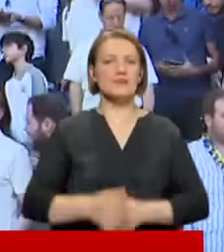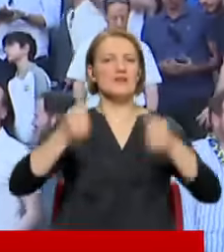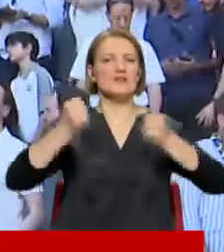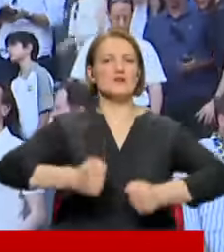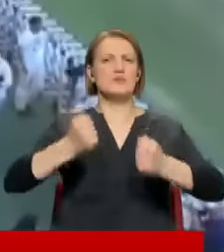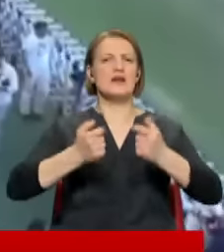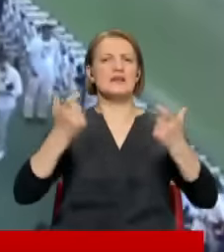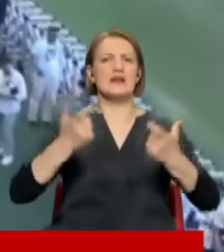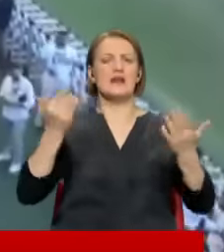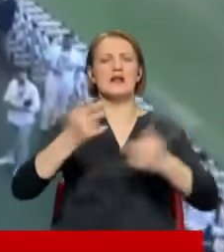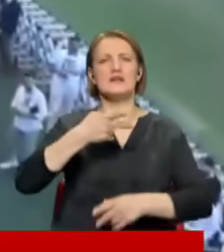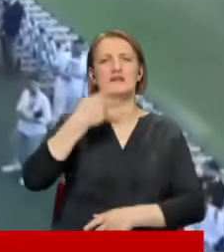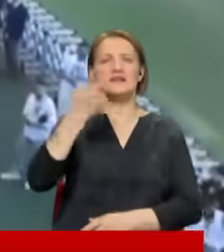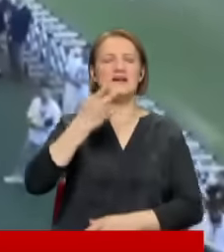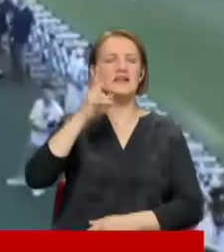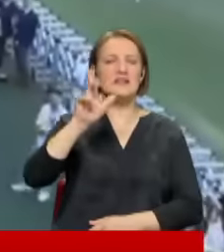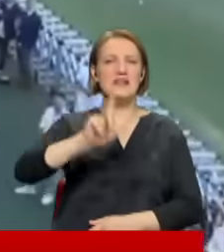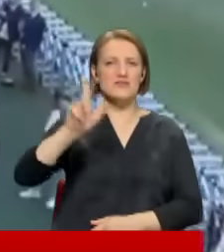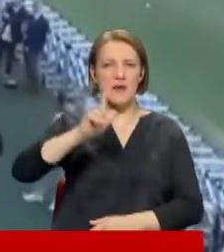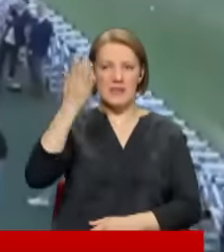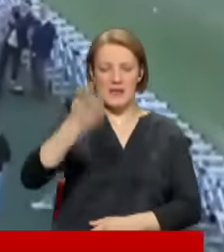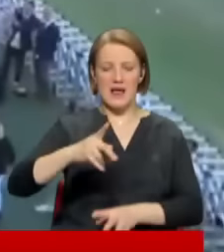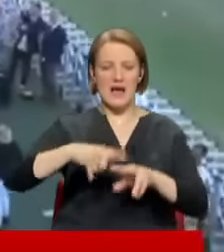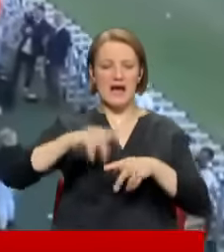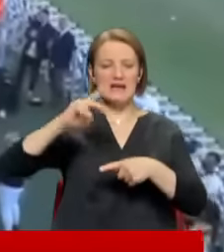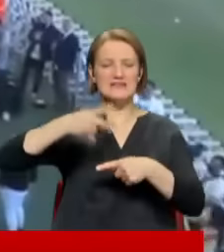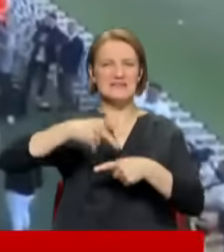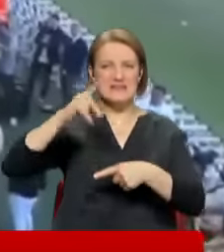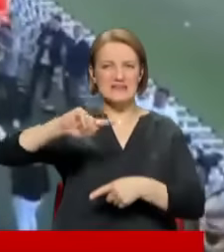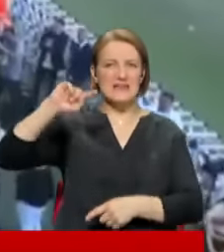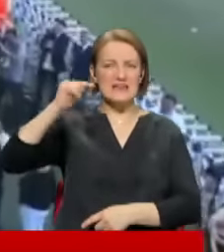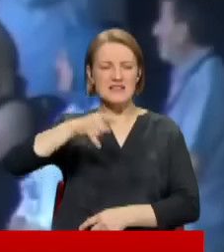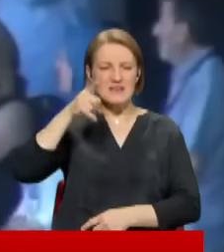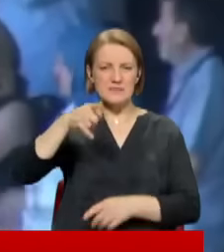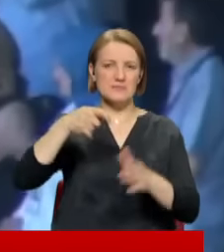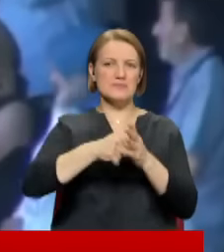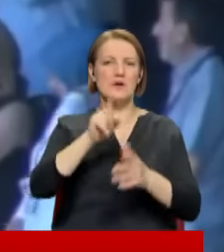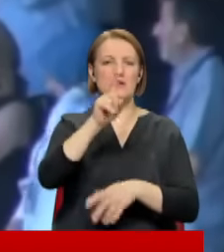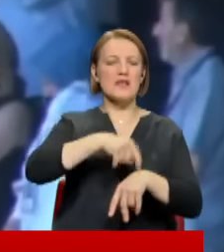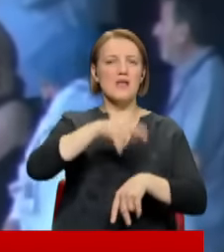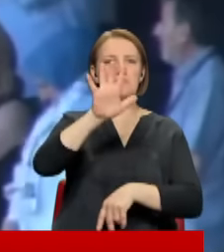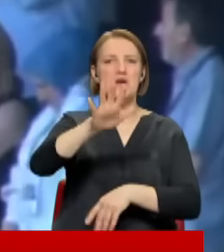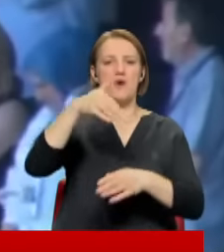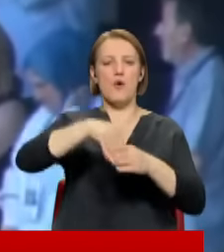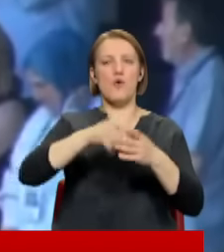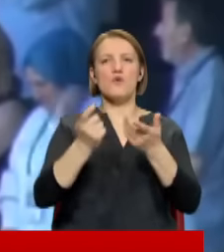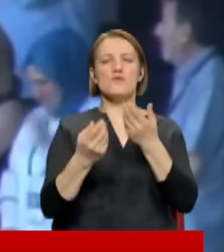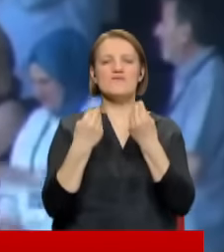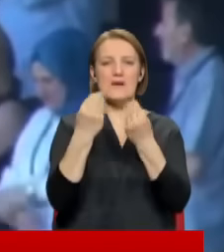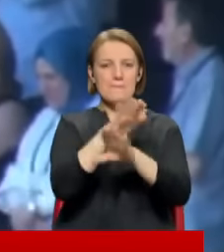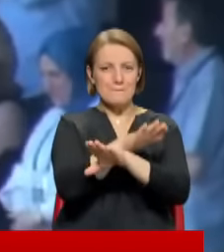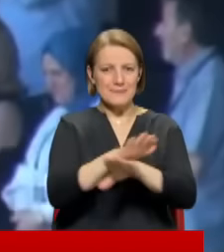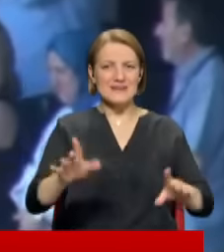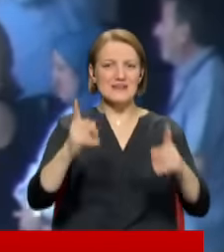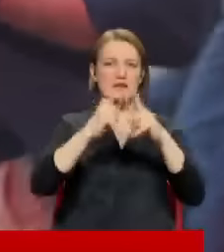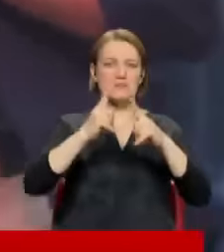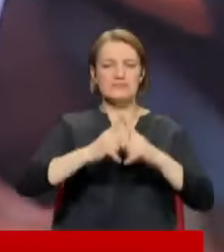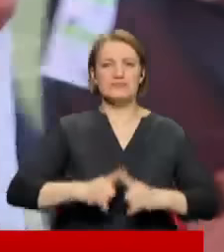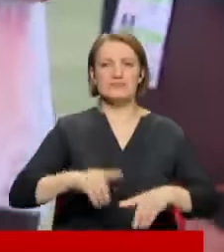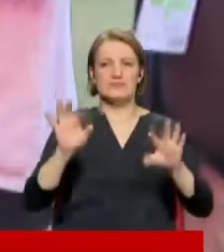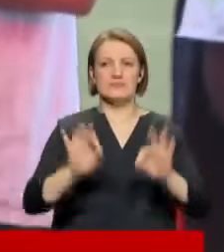Tribünlerde yerlerini alan sarı lacivertliler Ali Koç ve Aziz Yıldırım lehine tezahüratlarda bulundu. Saat 17'de oy verme işleminin bitmesiyle sayıma